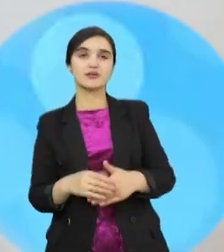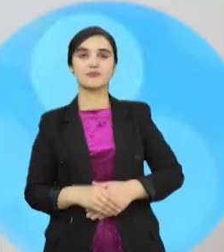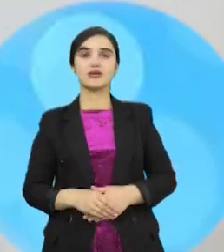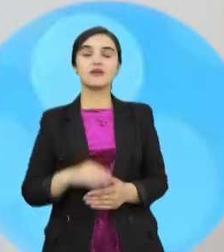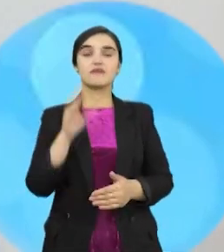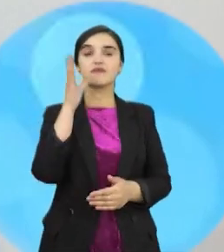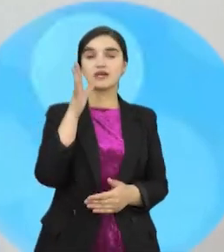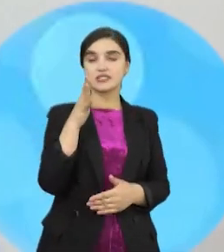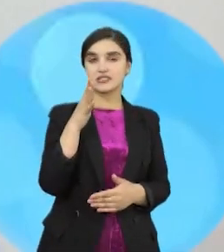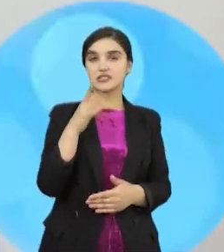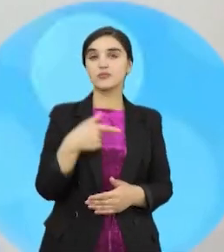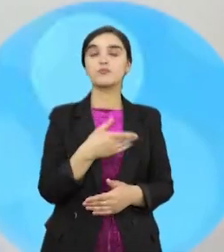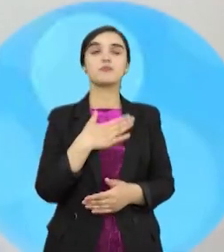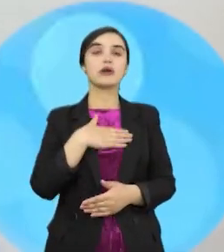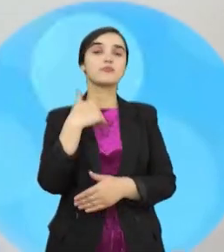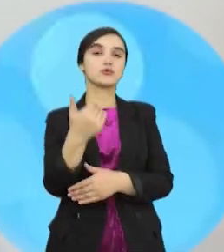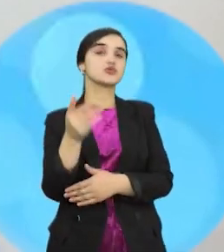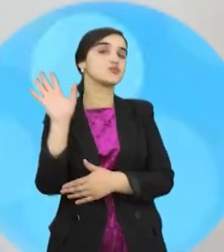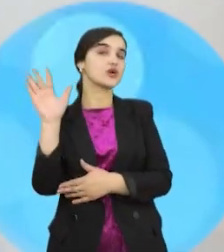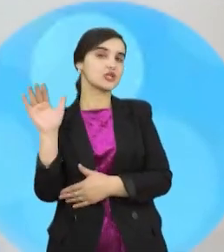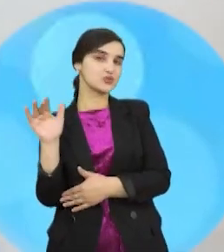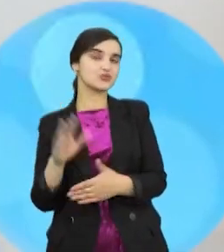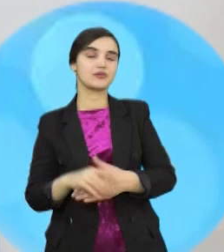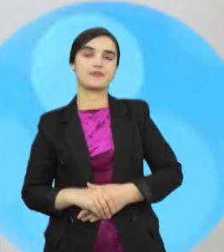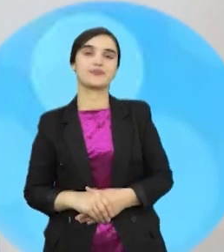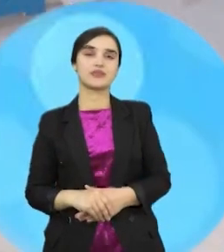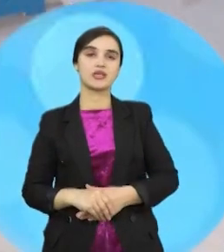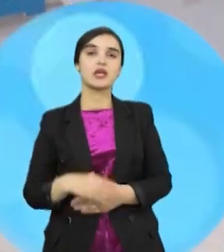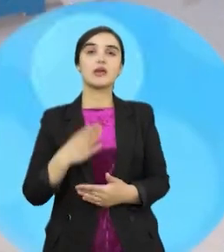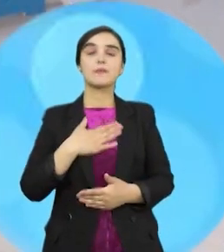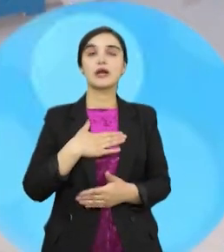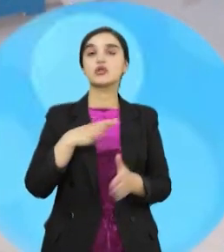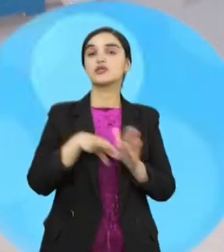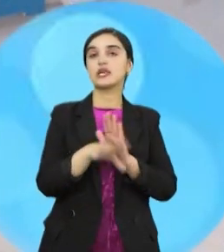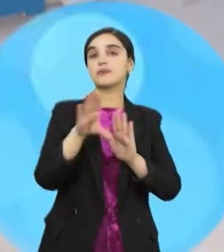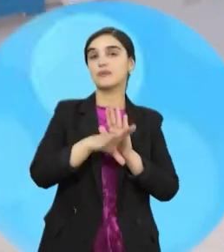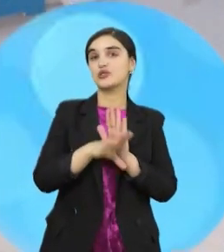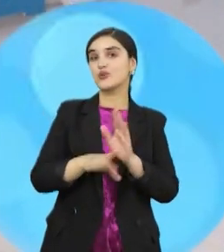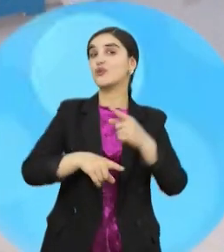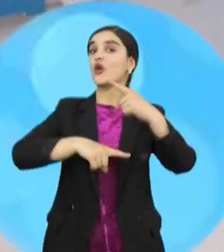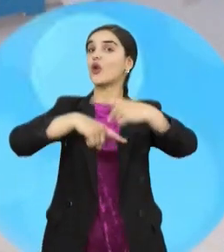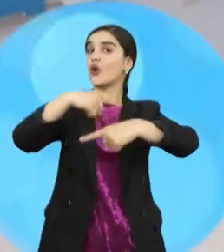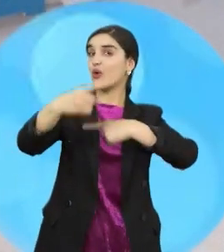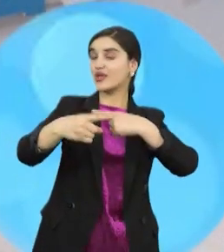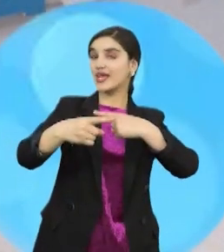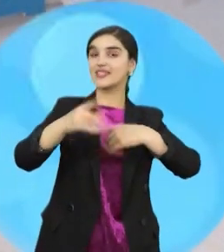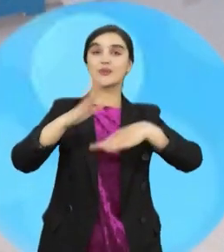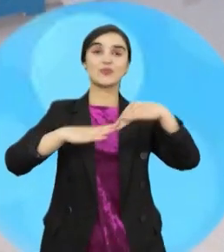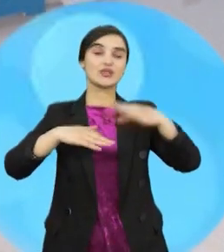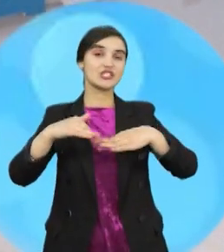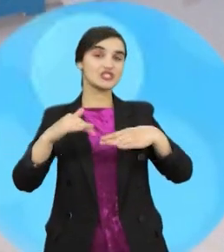و وقت رسیده است که من با شما خیر و خوش کنم. ما را در برنامه های آینده